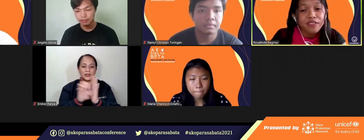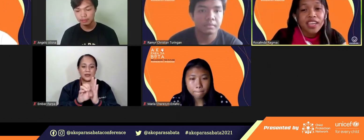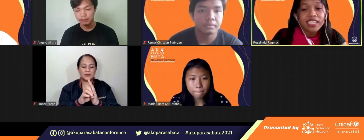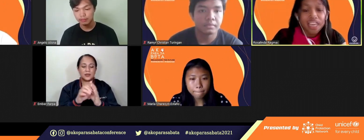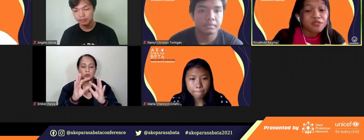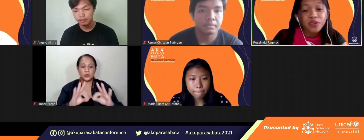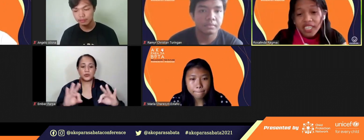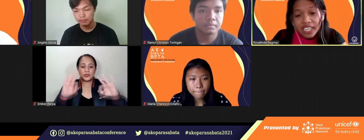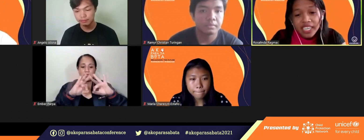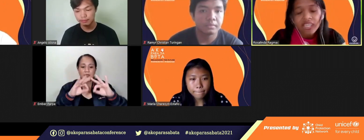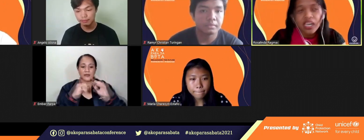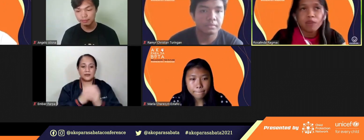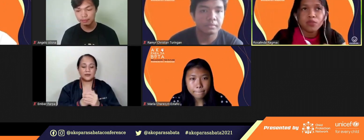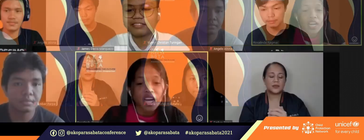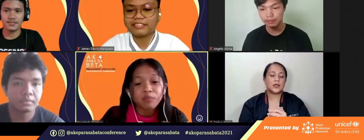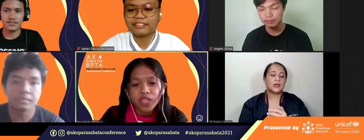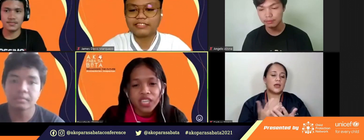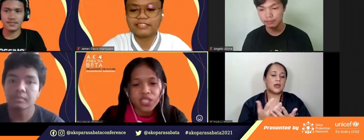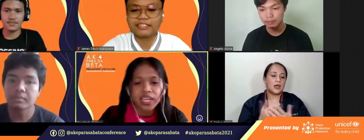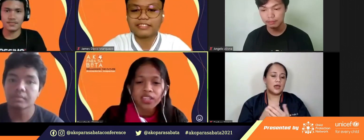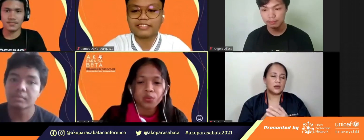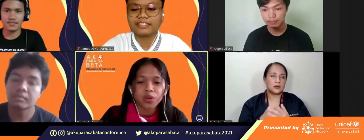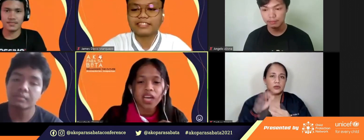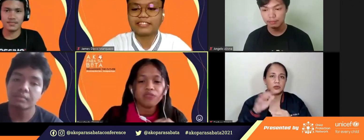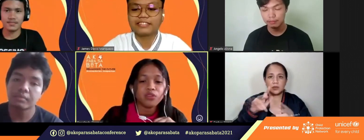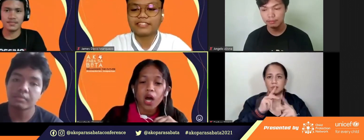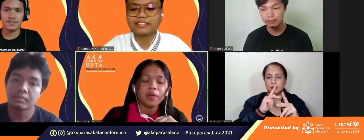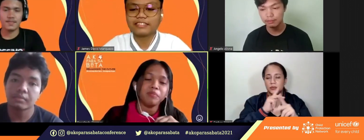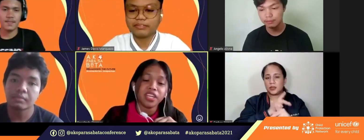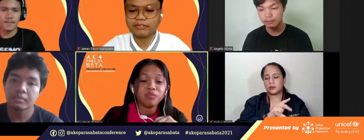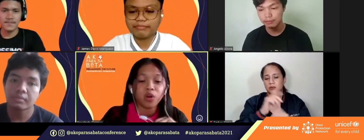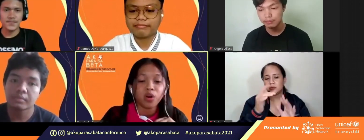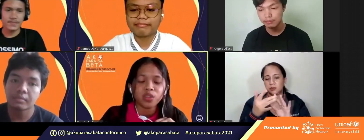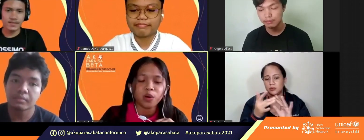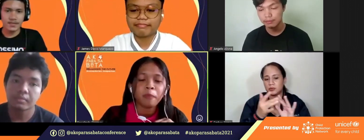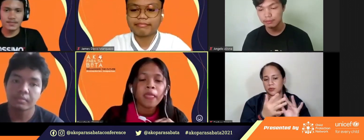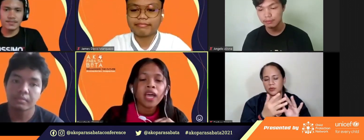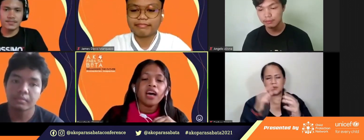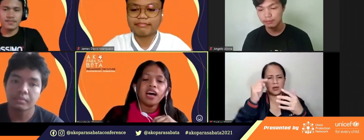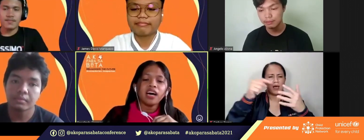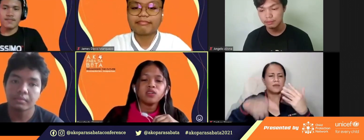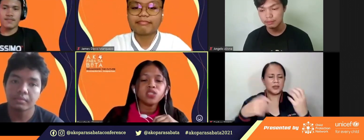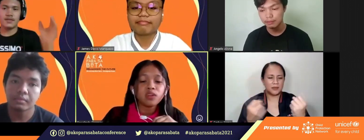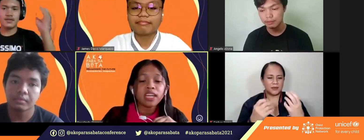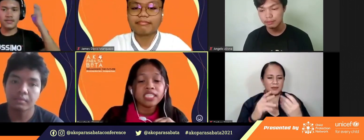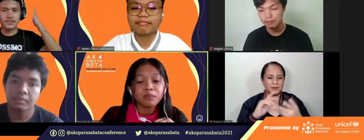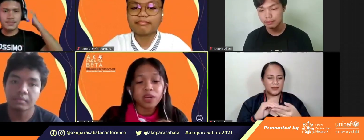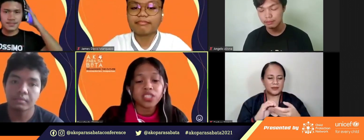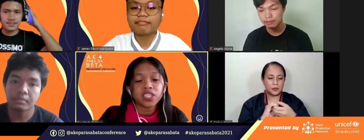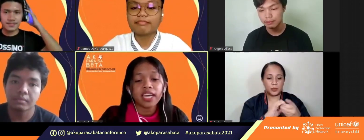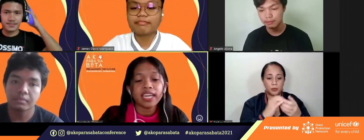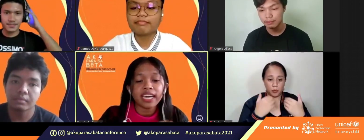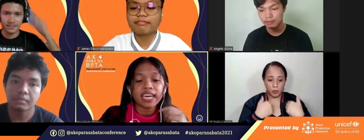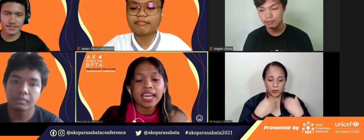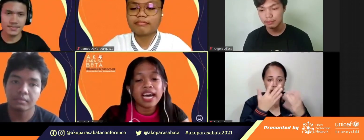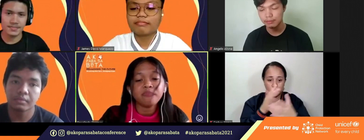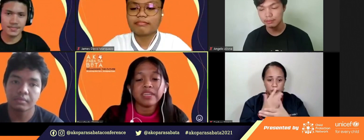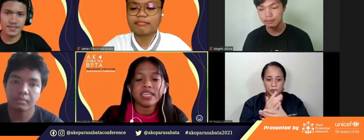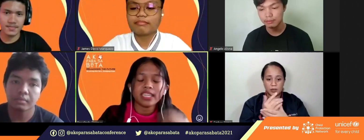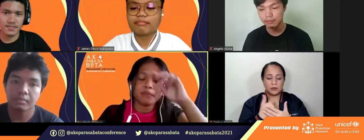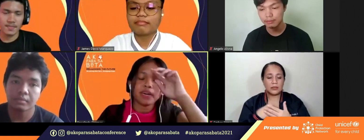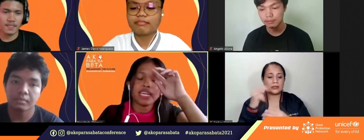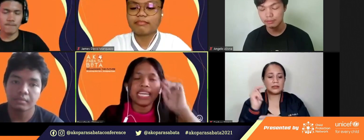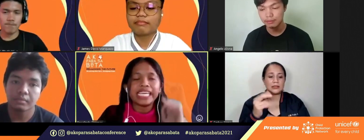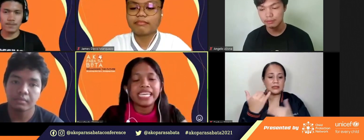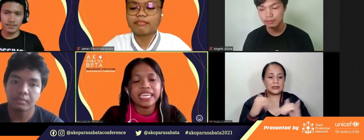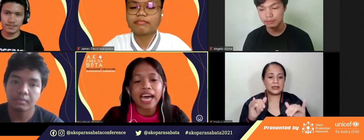UNICEF, Safer Kids, Child Protection Network, Advocom, and many more. So, gusto ko lang din pong i-share na kailangan pa